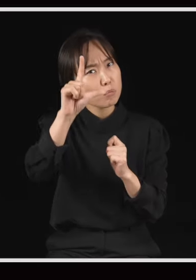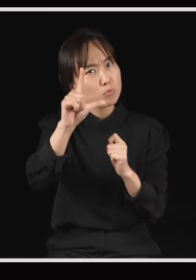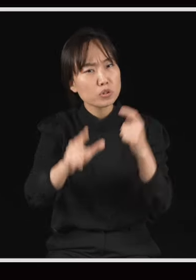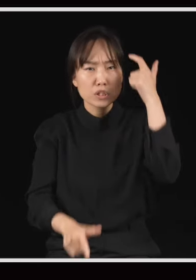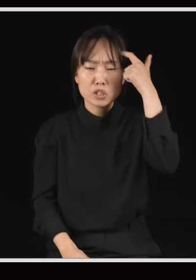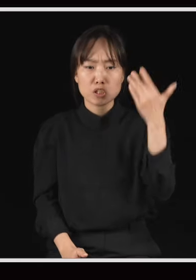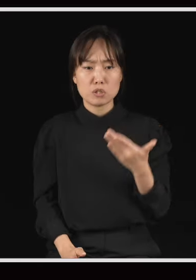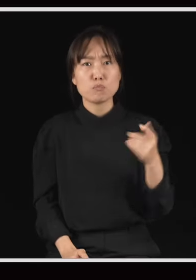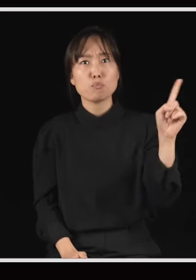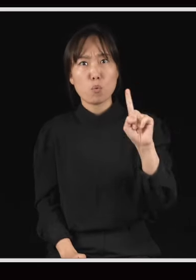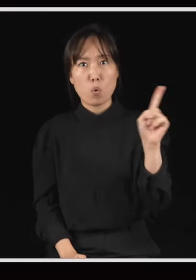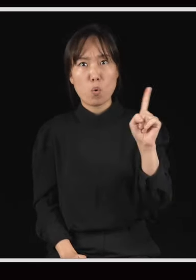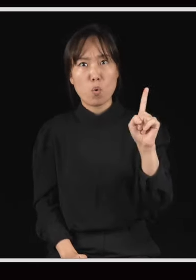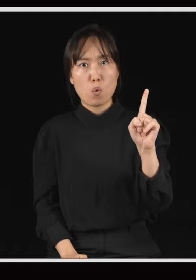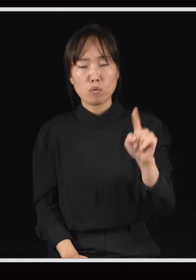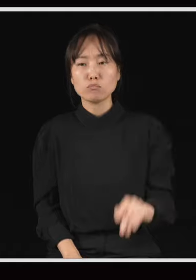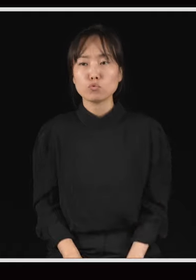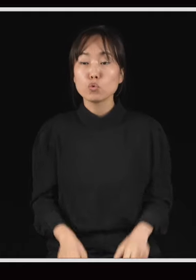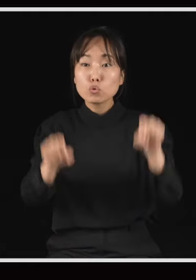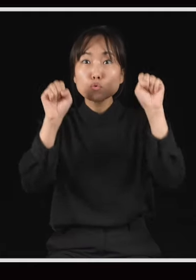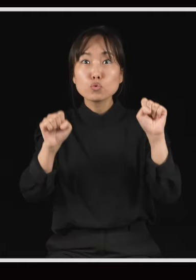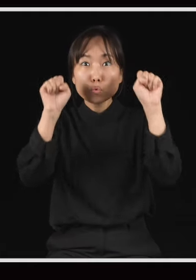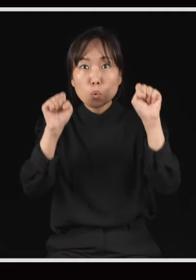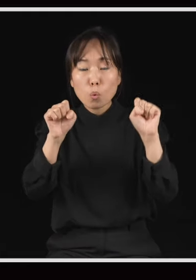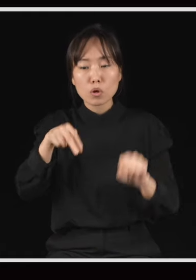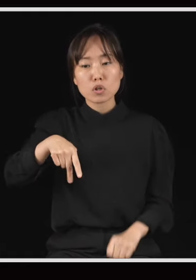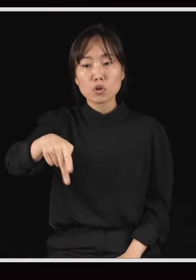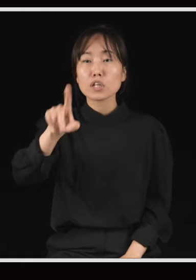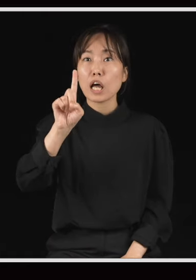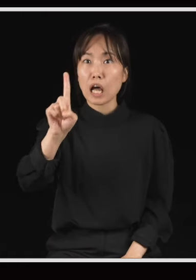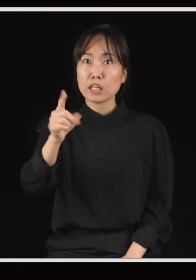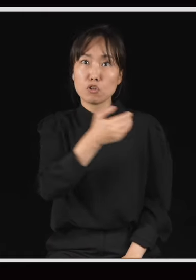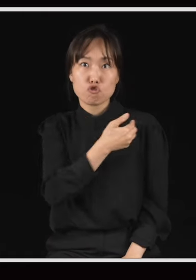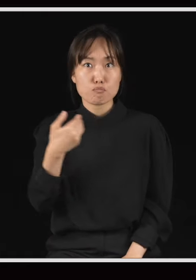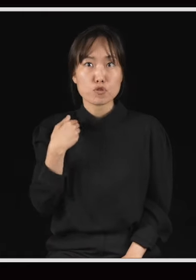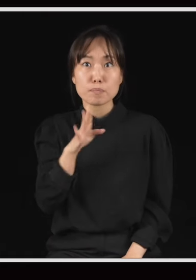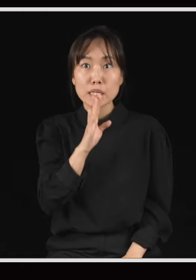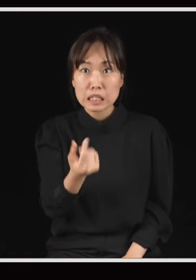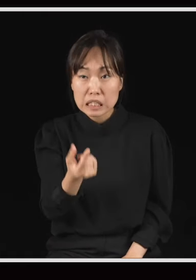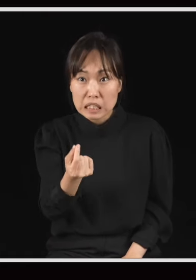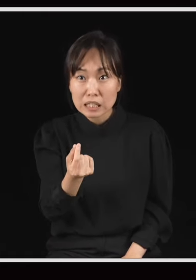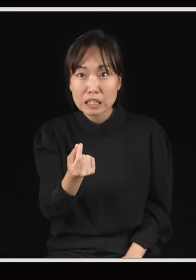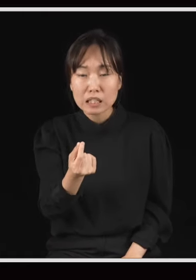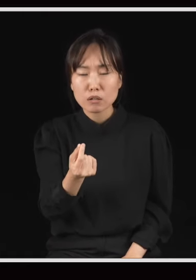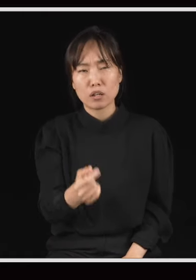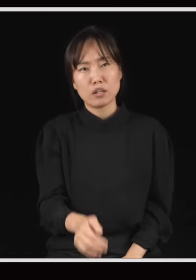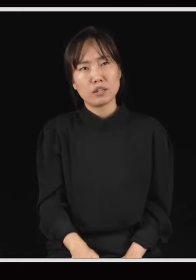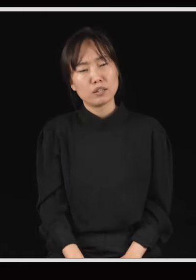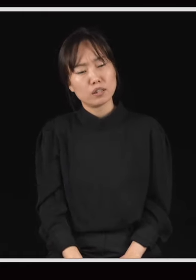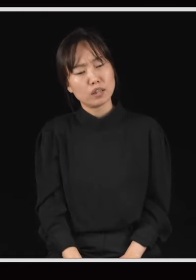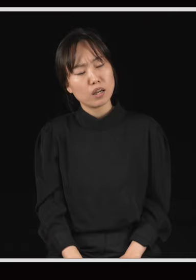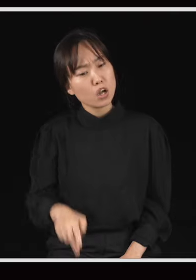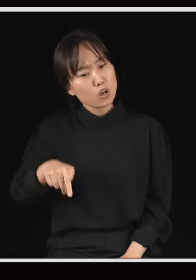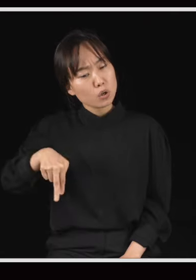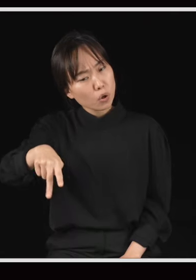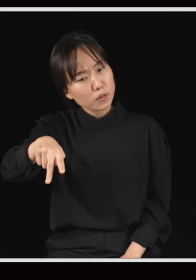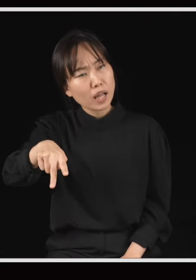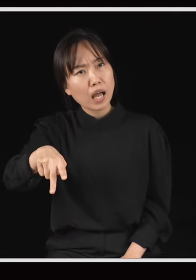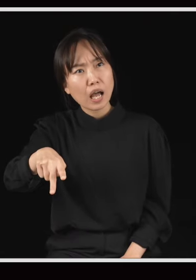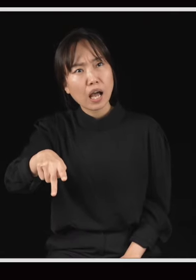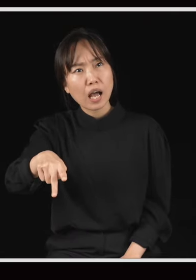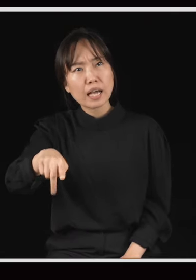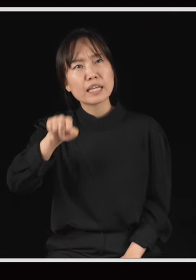대부분 이렇게 물어보세요. 걷기 운동만 하면 되는 거 아닌가요? 네. 그래서 걷기 운동은